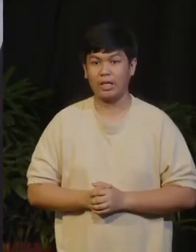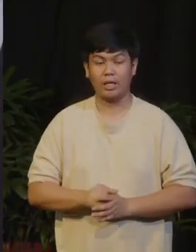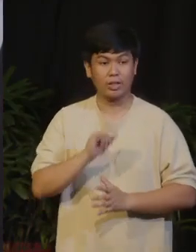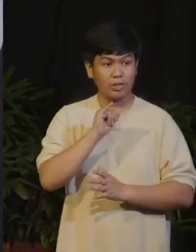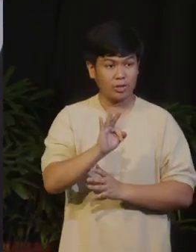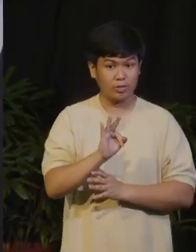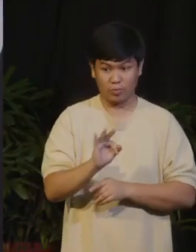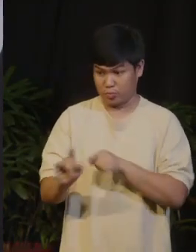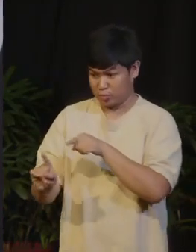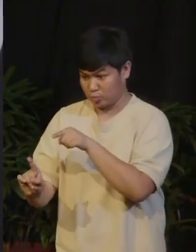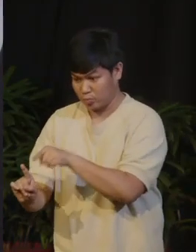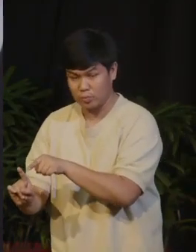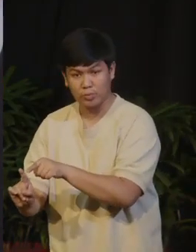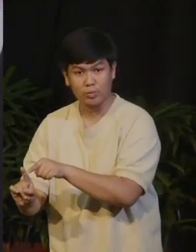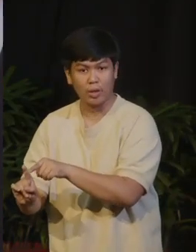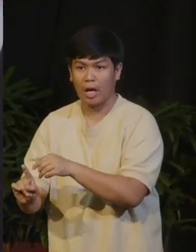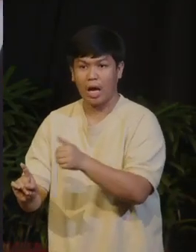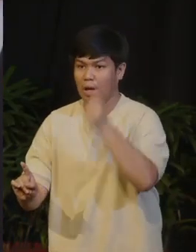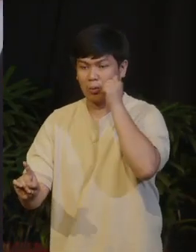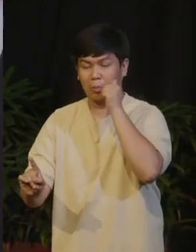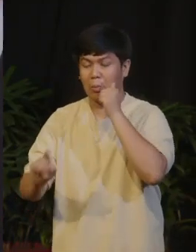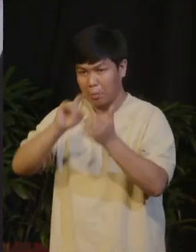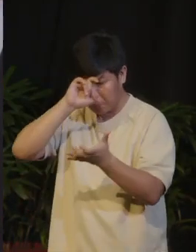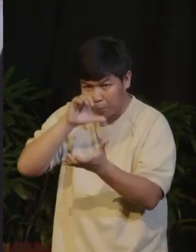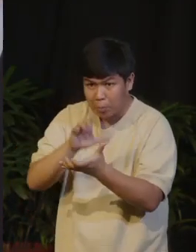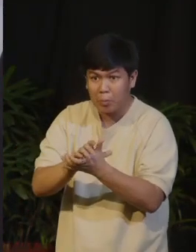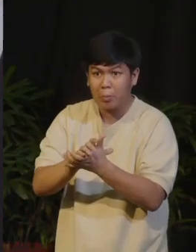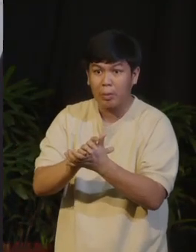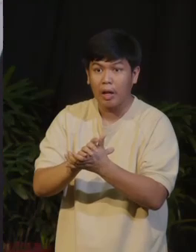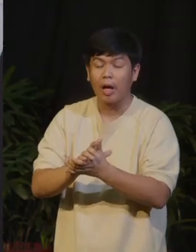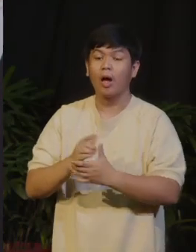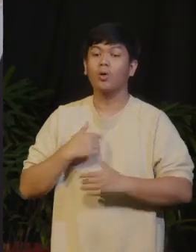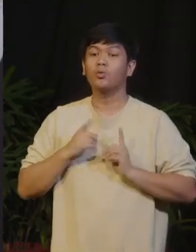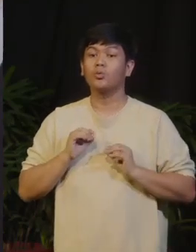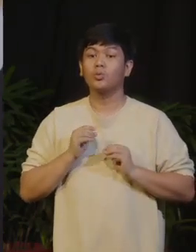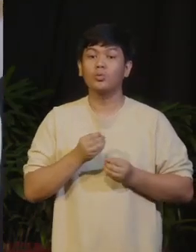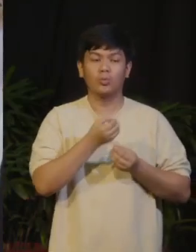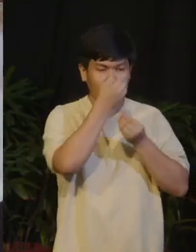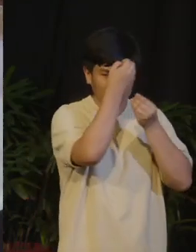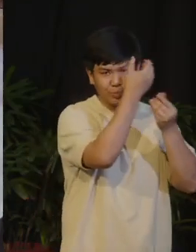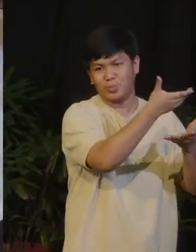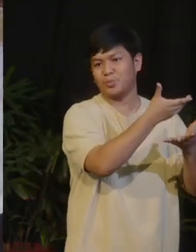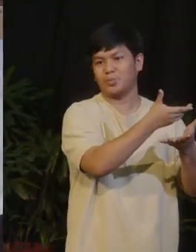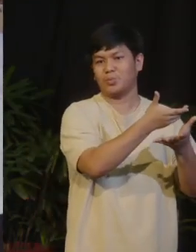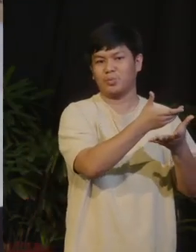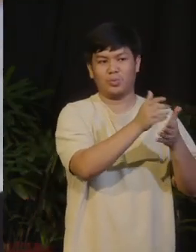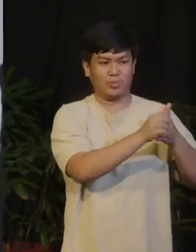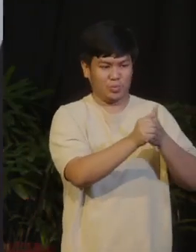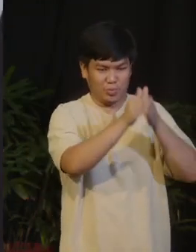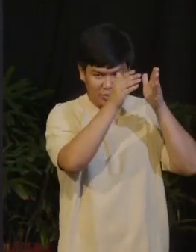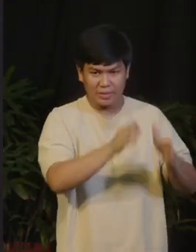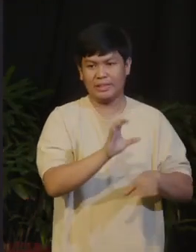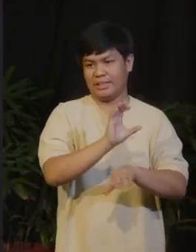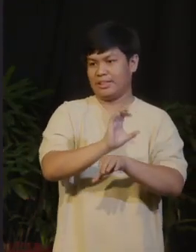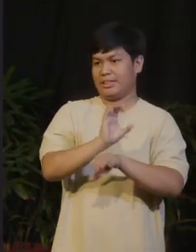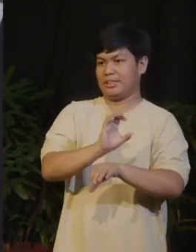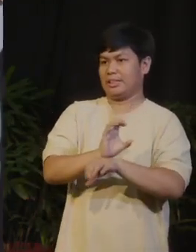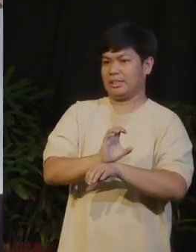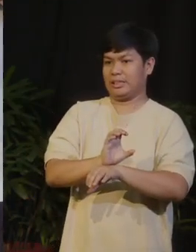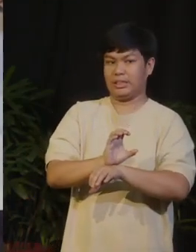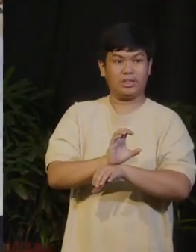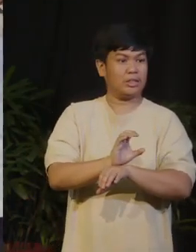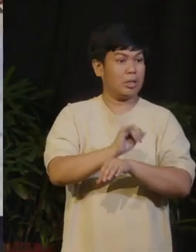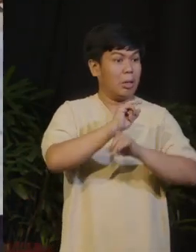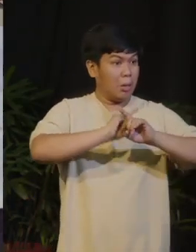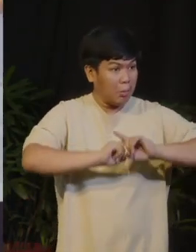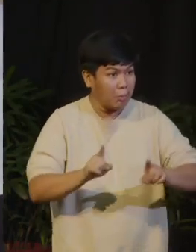he refuses to listen to them, tell it to the church. And if he refuses to listen even to the church, let him be to